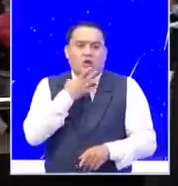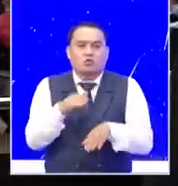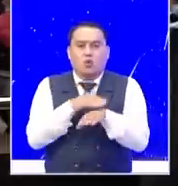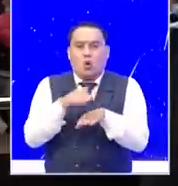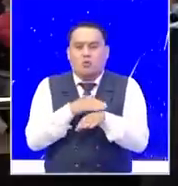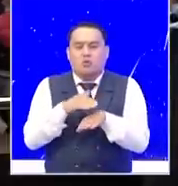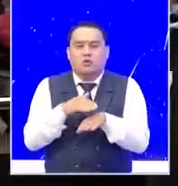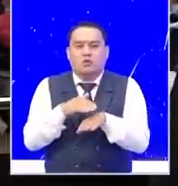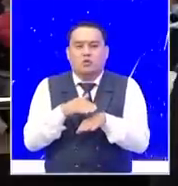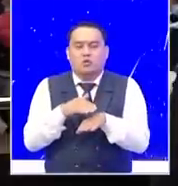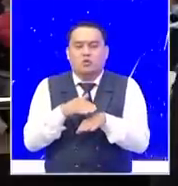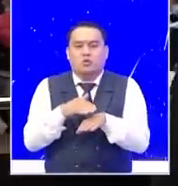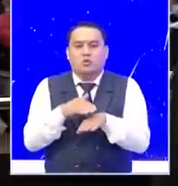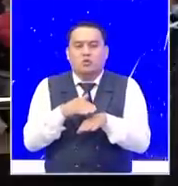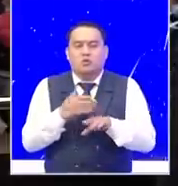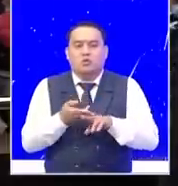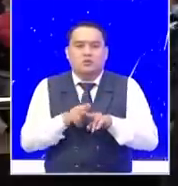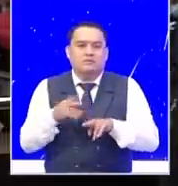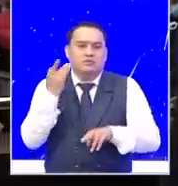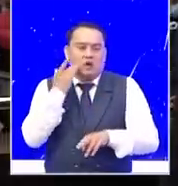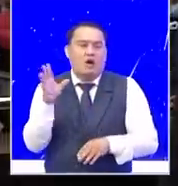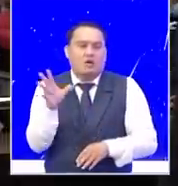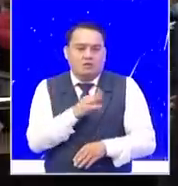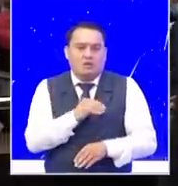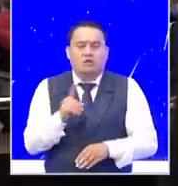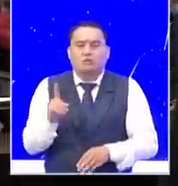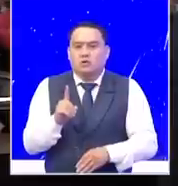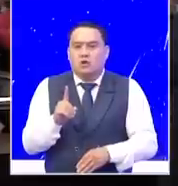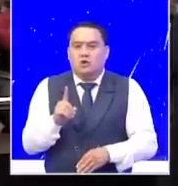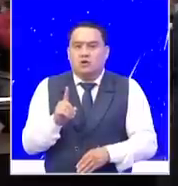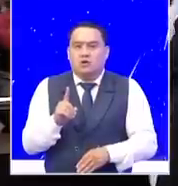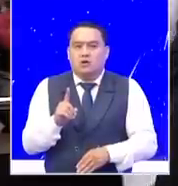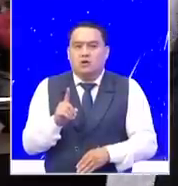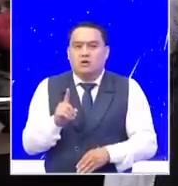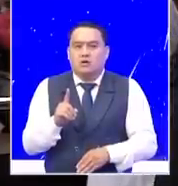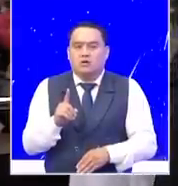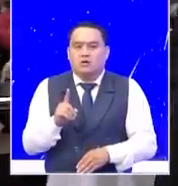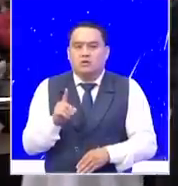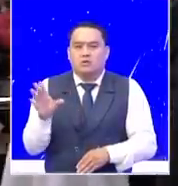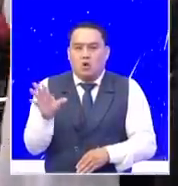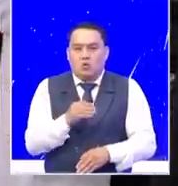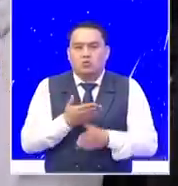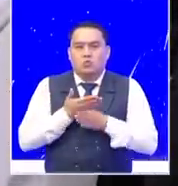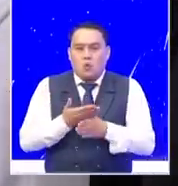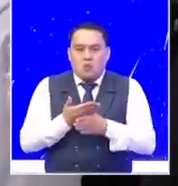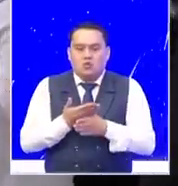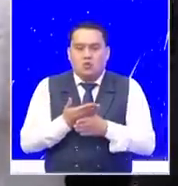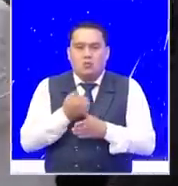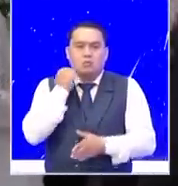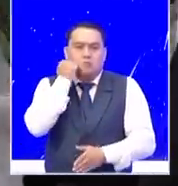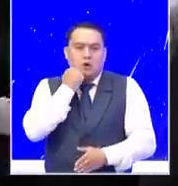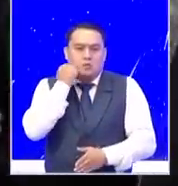добрую энергию. И все это, мне кажется, это все было благодаря его